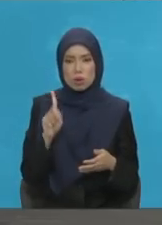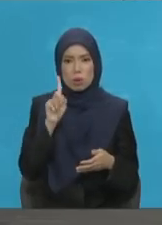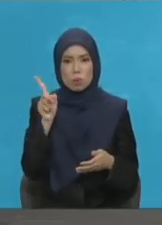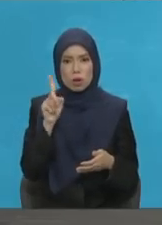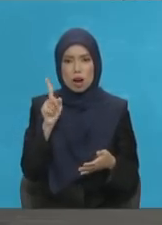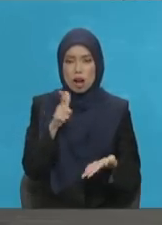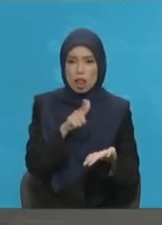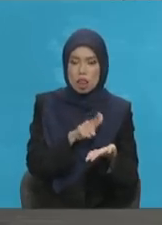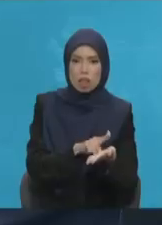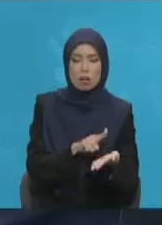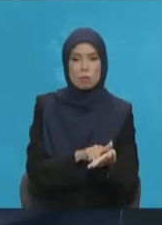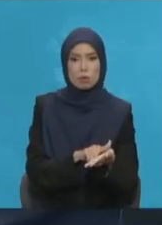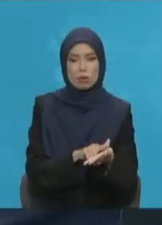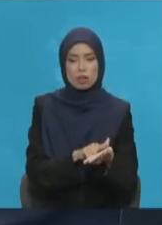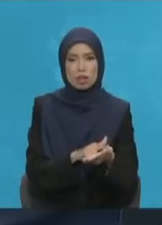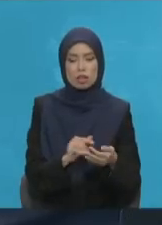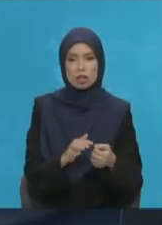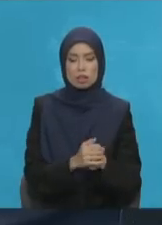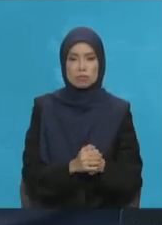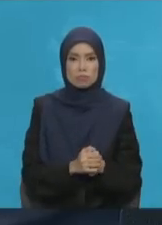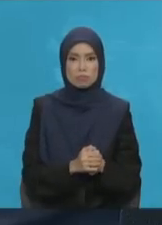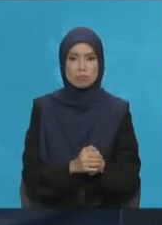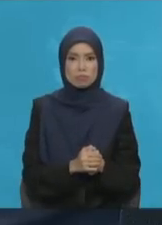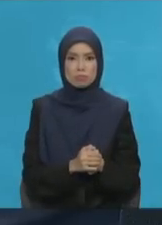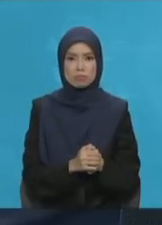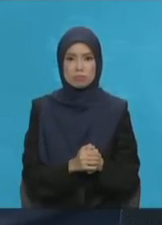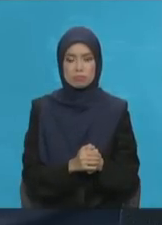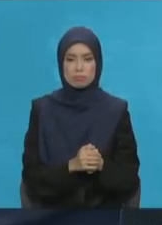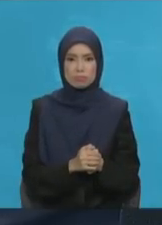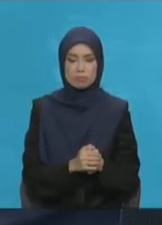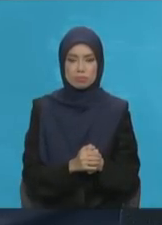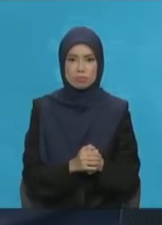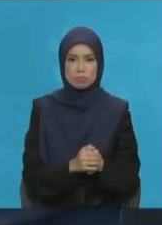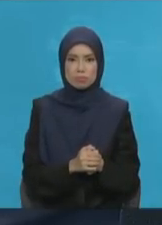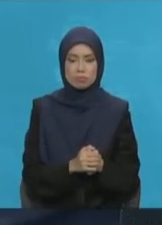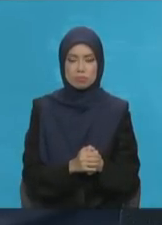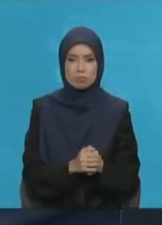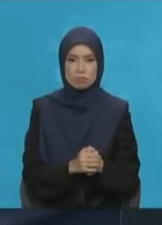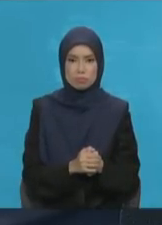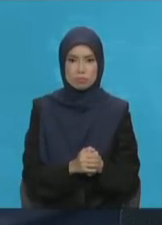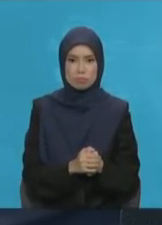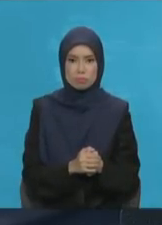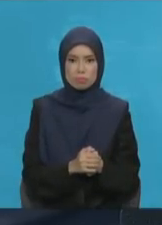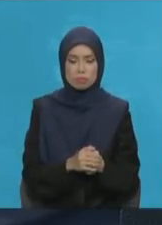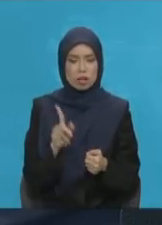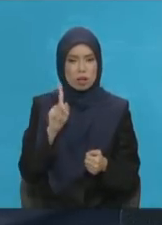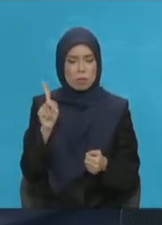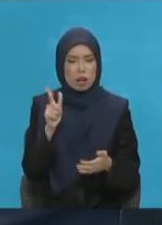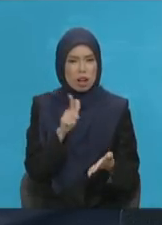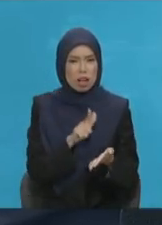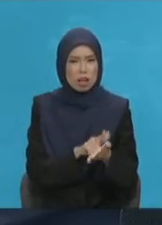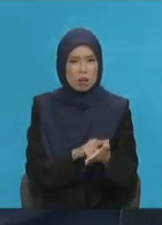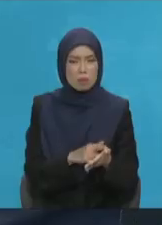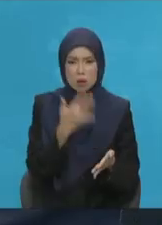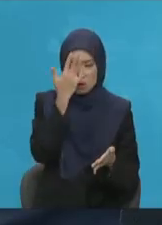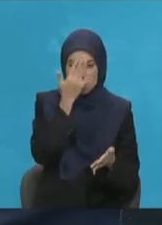sampai di pertikaikan karena tiada dokumen yang mencukupi Bagaimana boleh